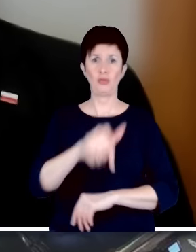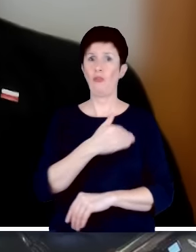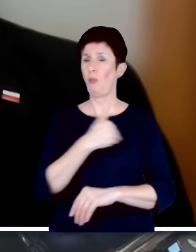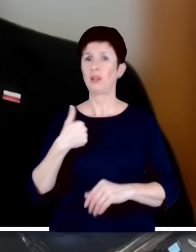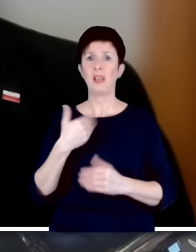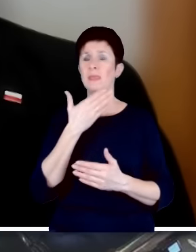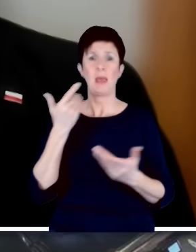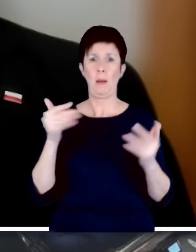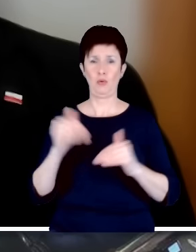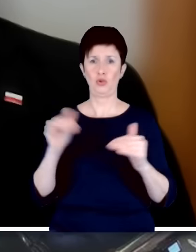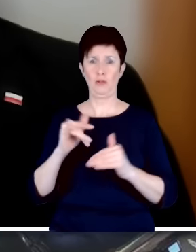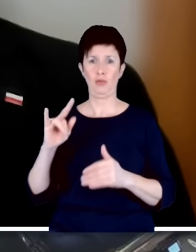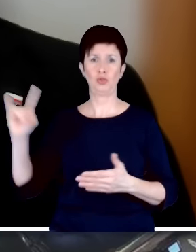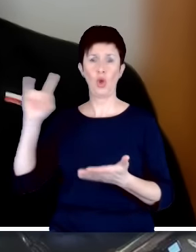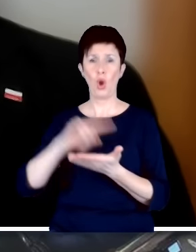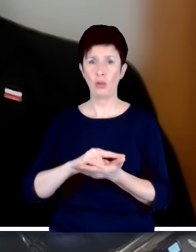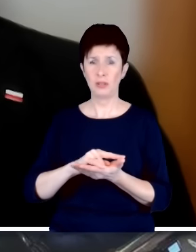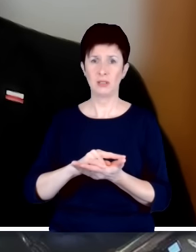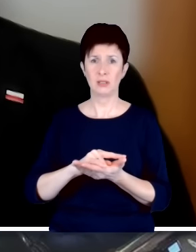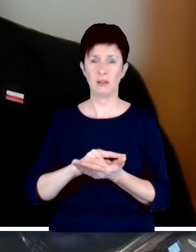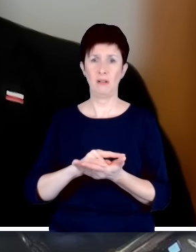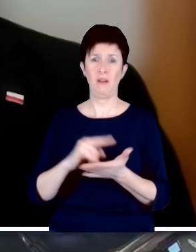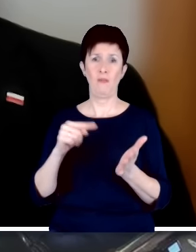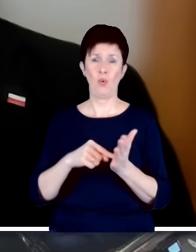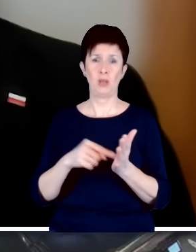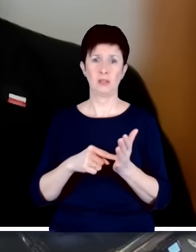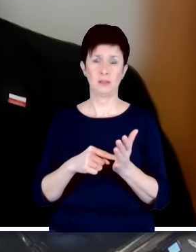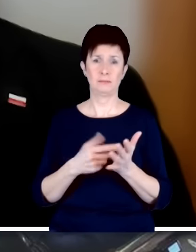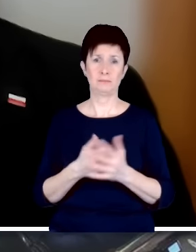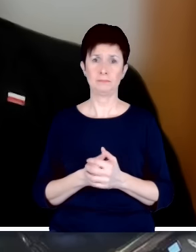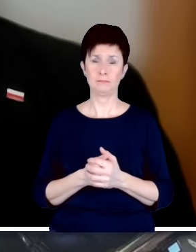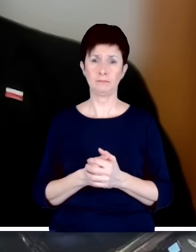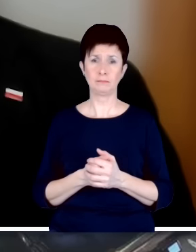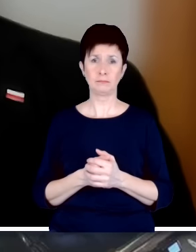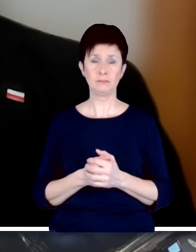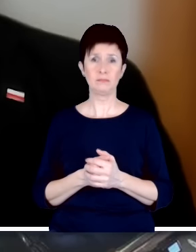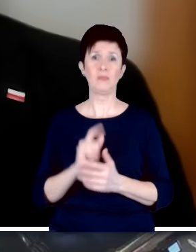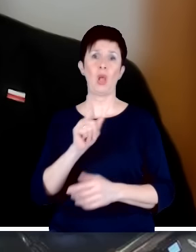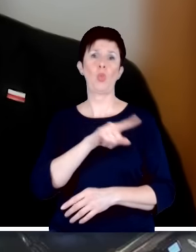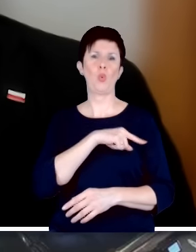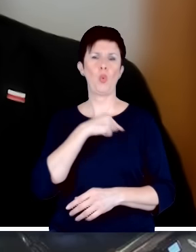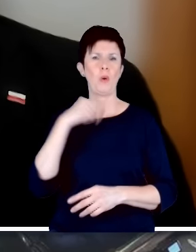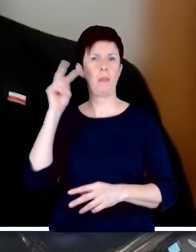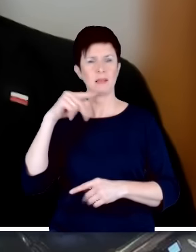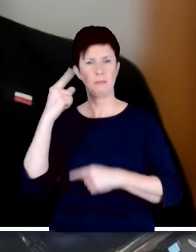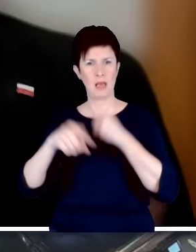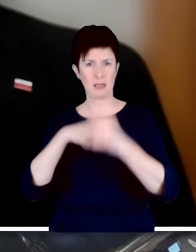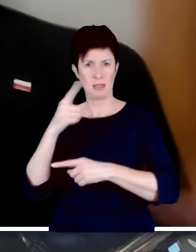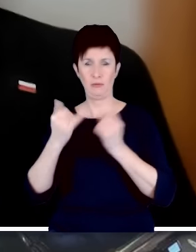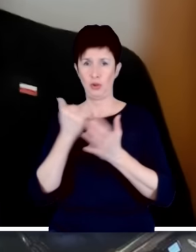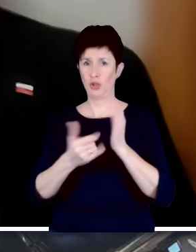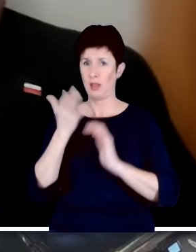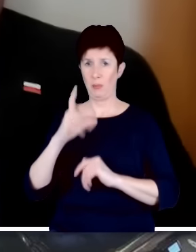przepustowości z lotniskiem właśnie Chopina na czele. Natomiast w długiej perspektywie no brak realizacji programu CPK lub